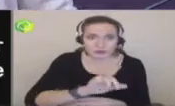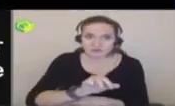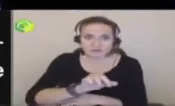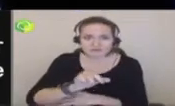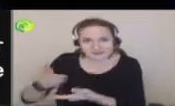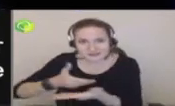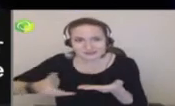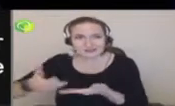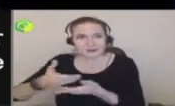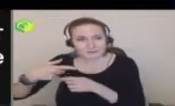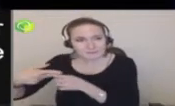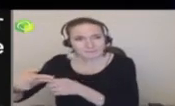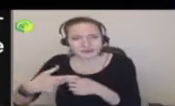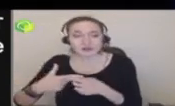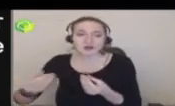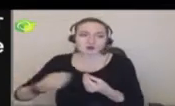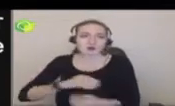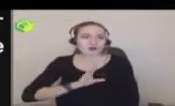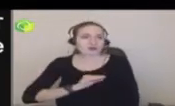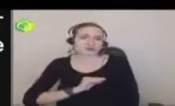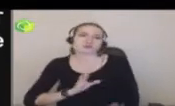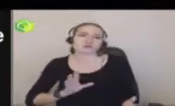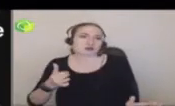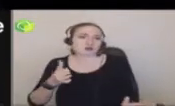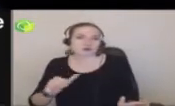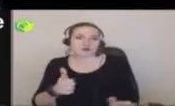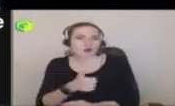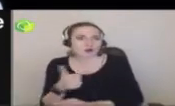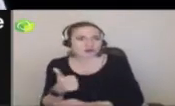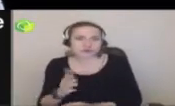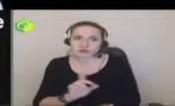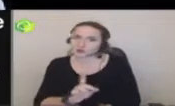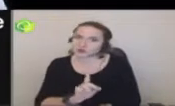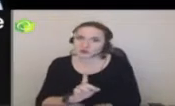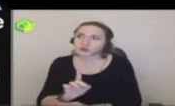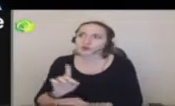de souffler un peu, de dire bah, je suis pas toute seule, tout seule à vivre cette situation-là et que